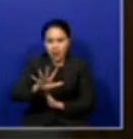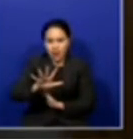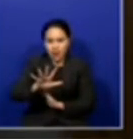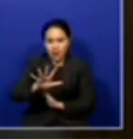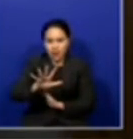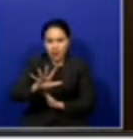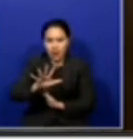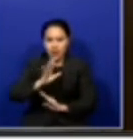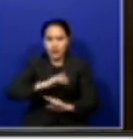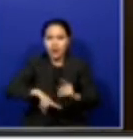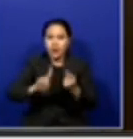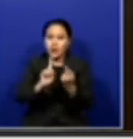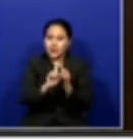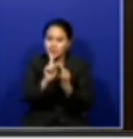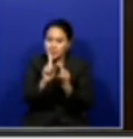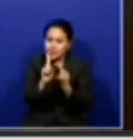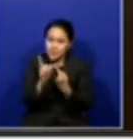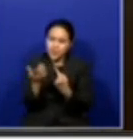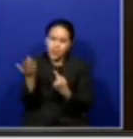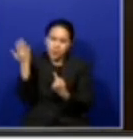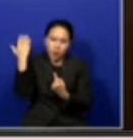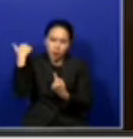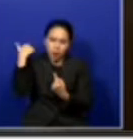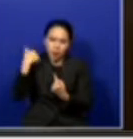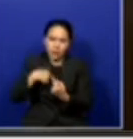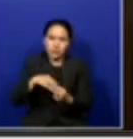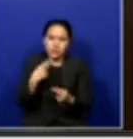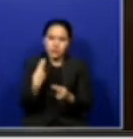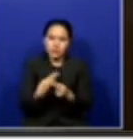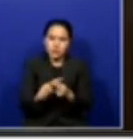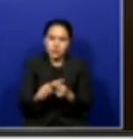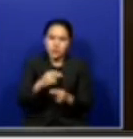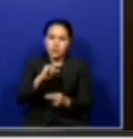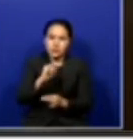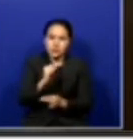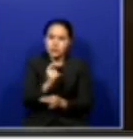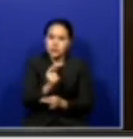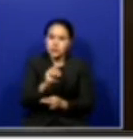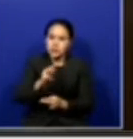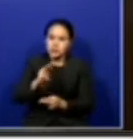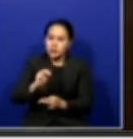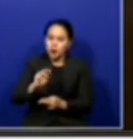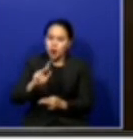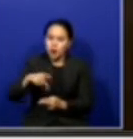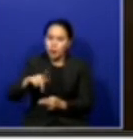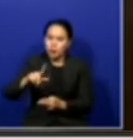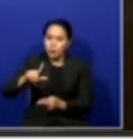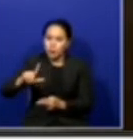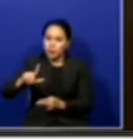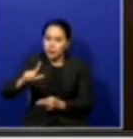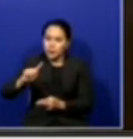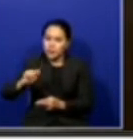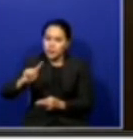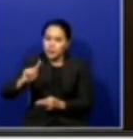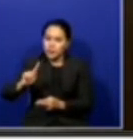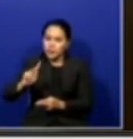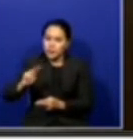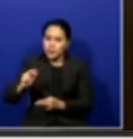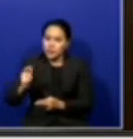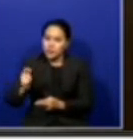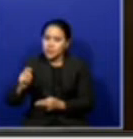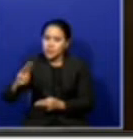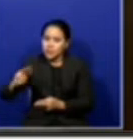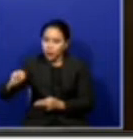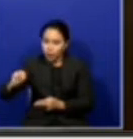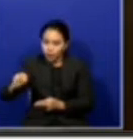ครั้งแรกเกิดขึ้นในสมัยของจอมพลถนอมซึ่งท่านสมาชิกท่านหนึ่งนะครับท่านหมอชนน่านก็ได้กล่